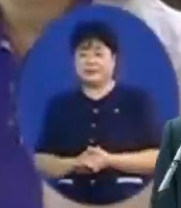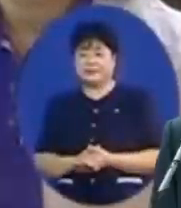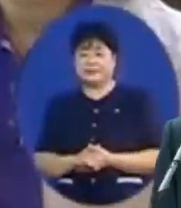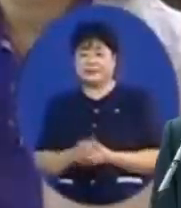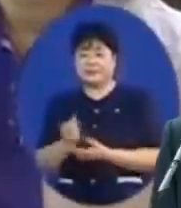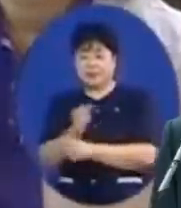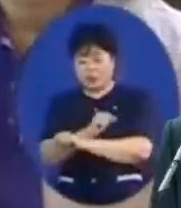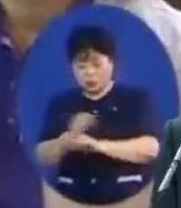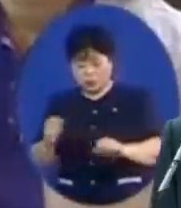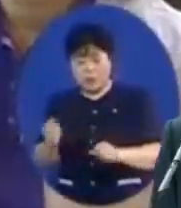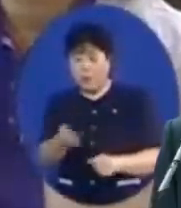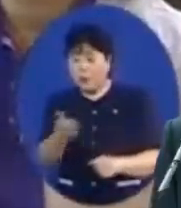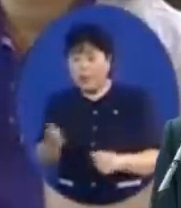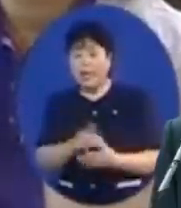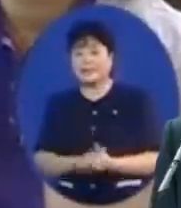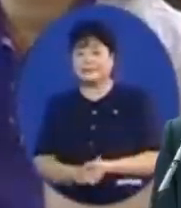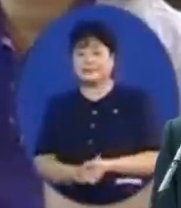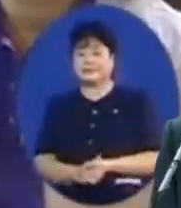사함이 없느니라.